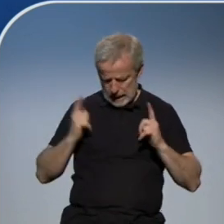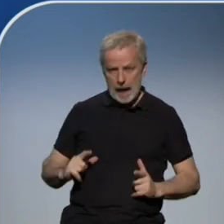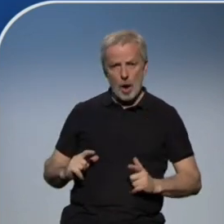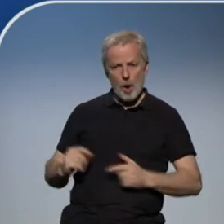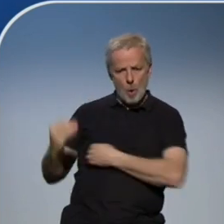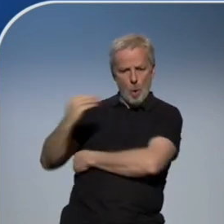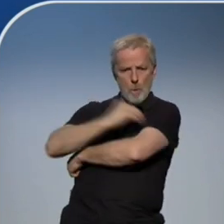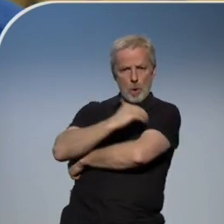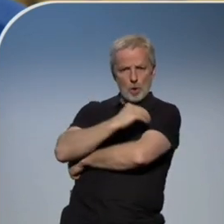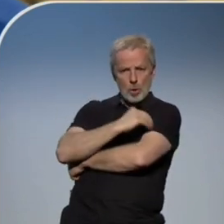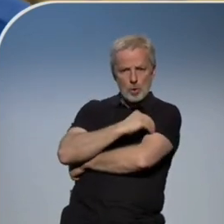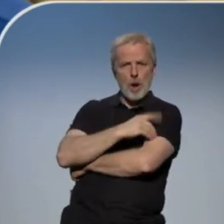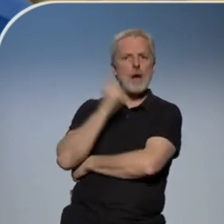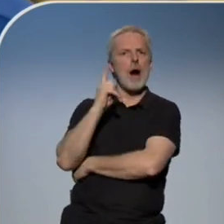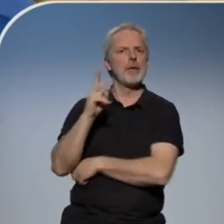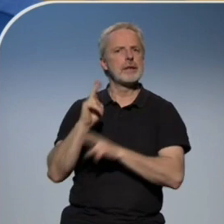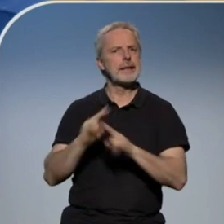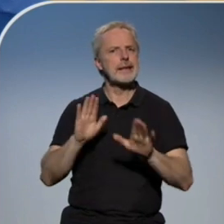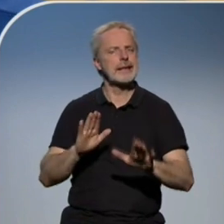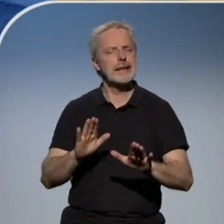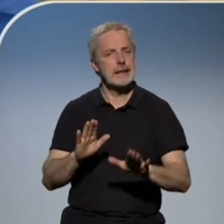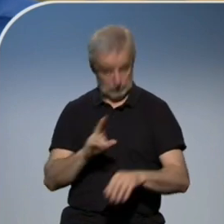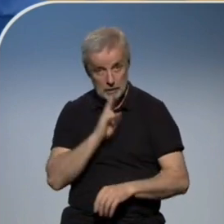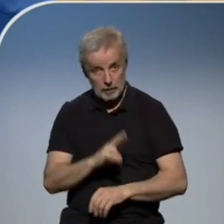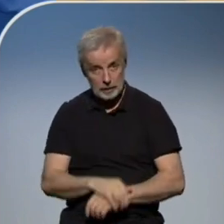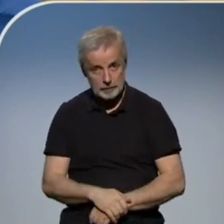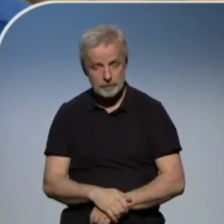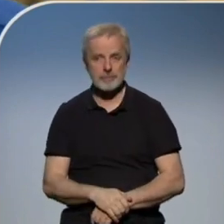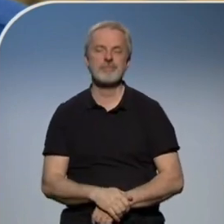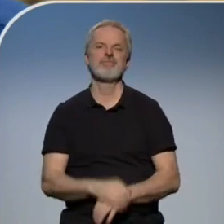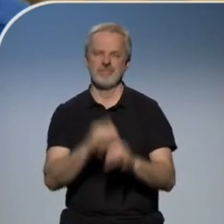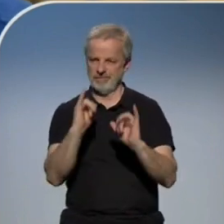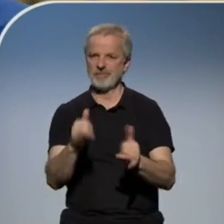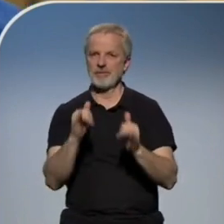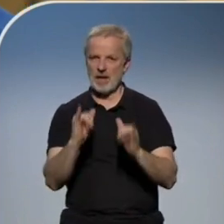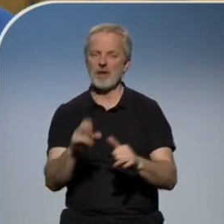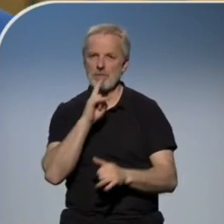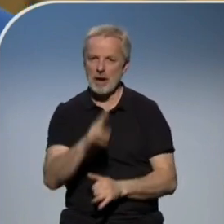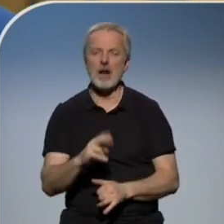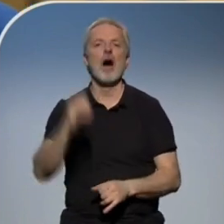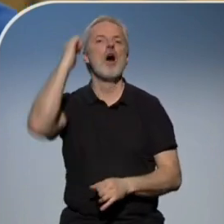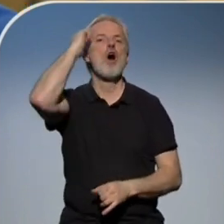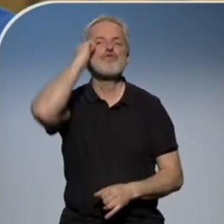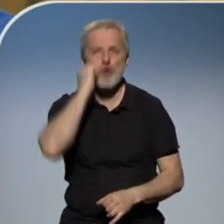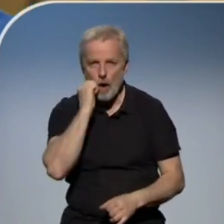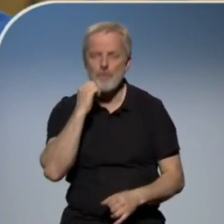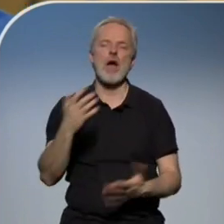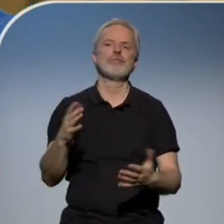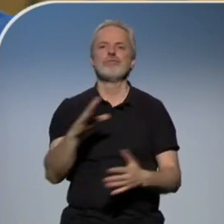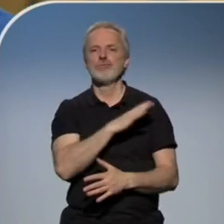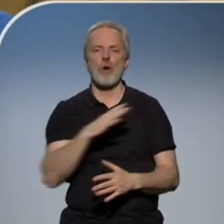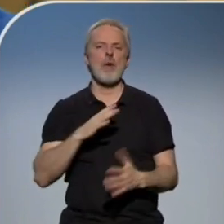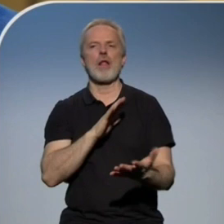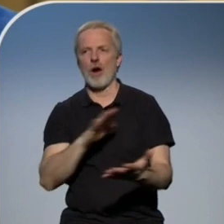moc si můžeme ublížit vlastně? No je škoda, že my vlastně reagujeme až na tu bolest, nebo reagujeme až na tu nemoc, ale